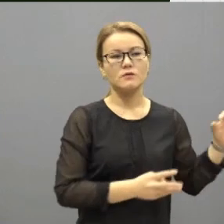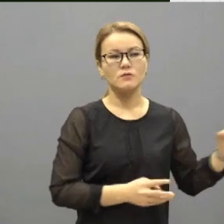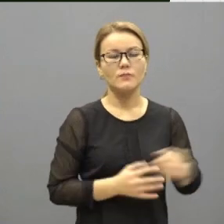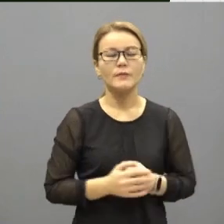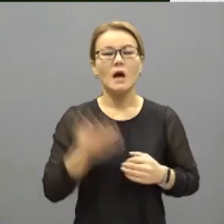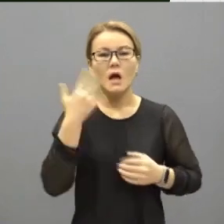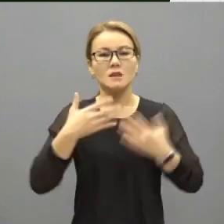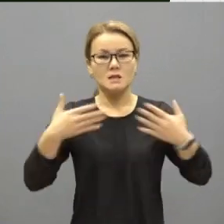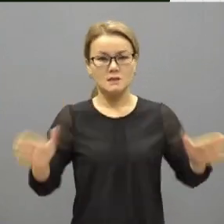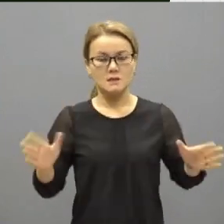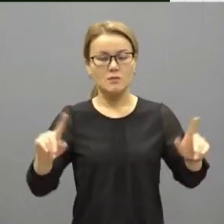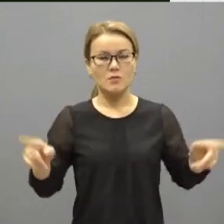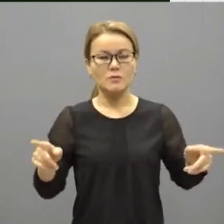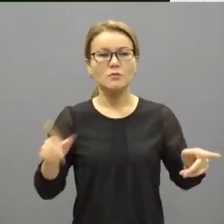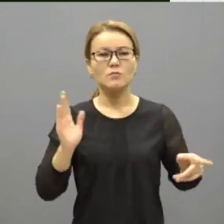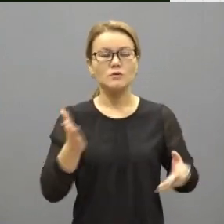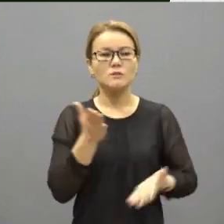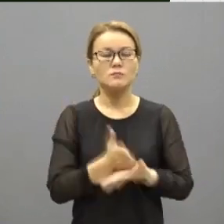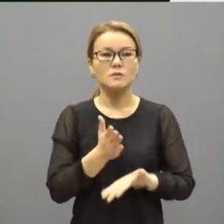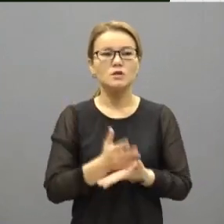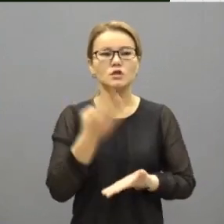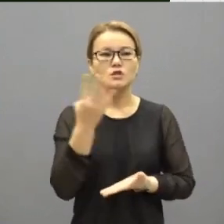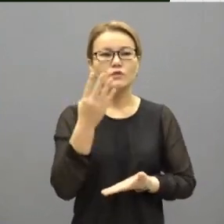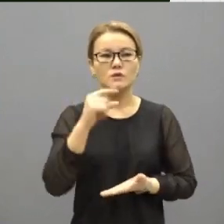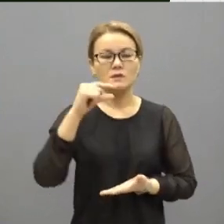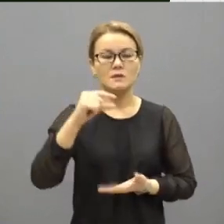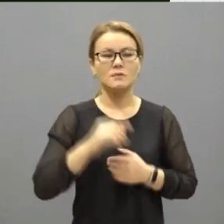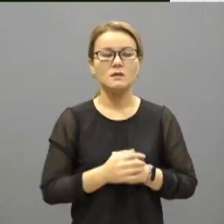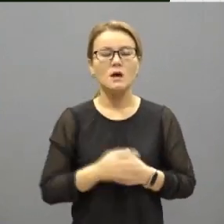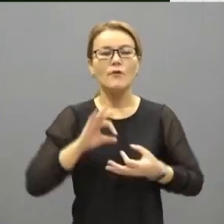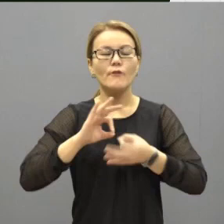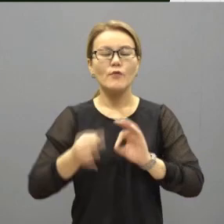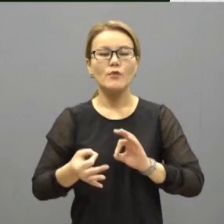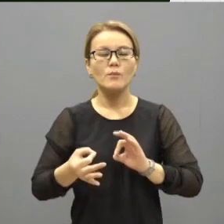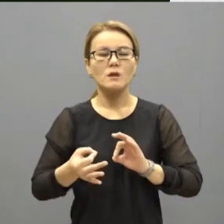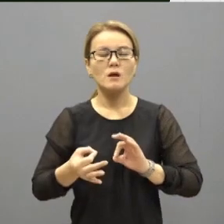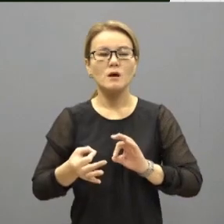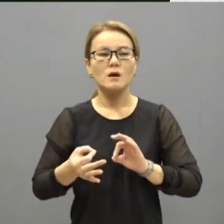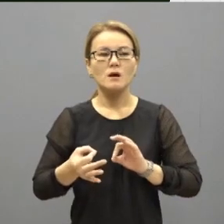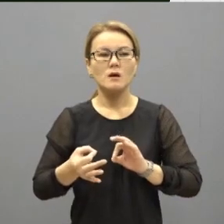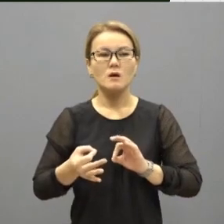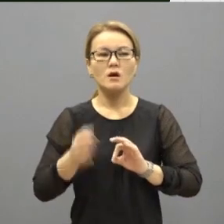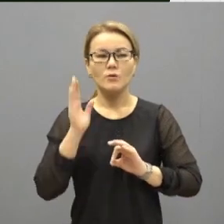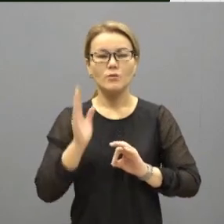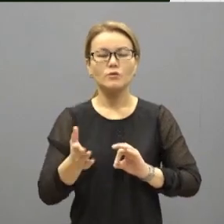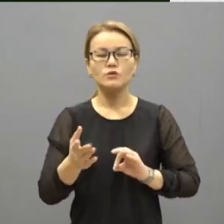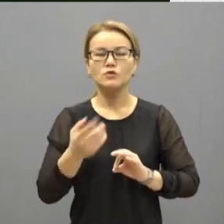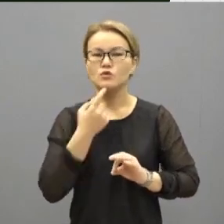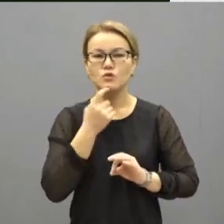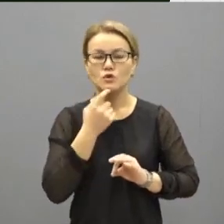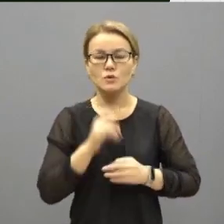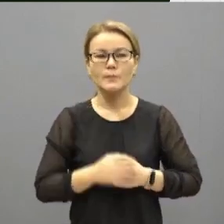иметь четвертую степень. Решить его при помощи формулы нахождения корней уравнения будет очень